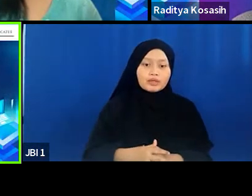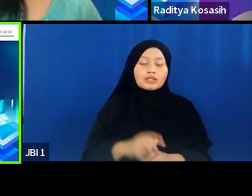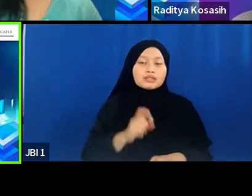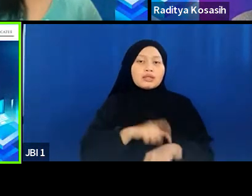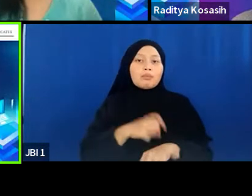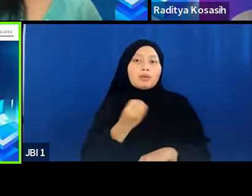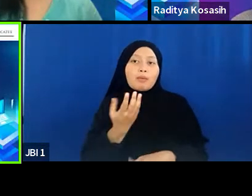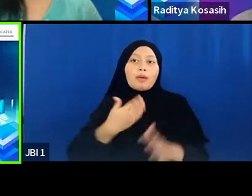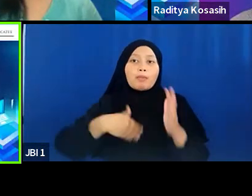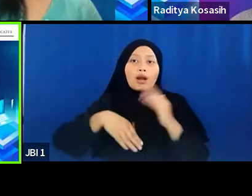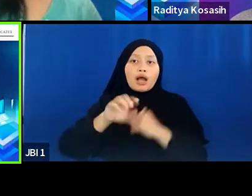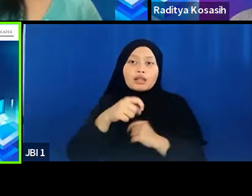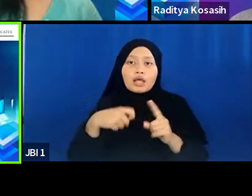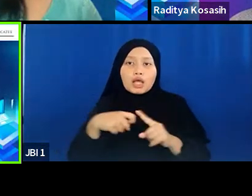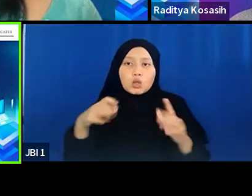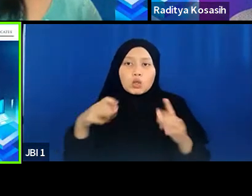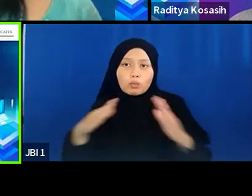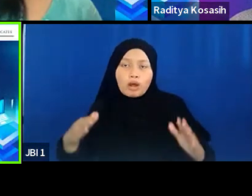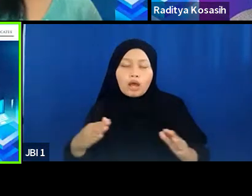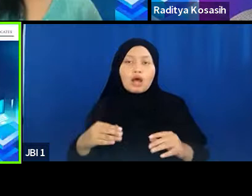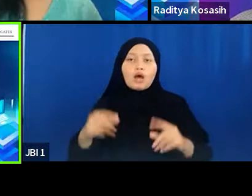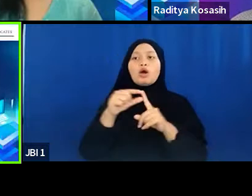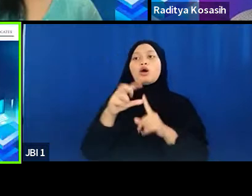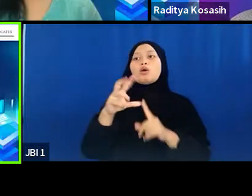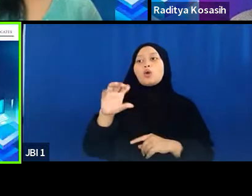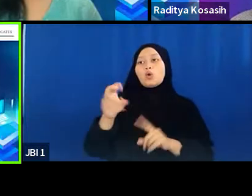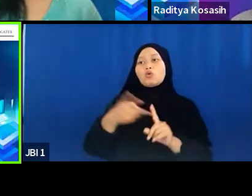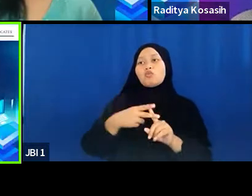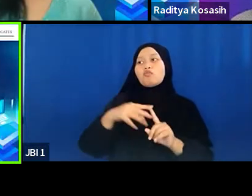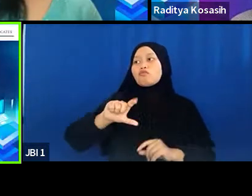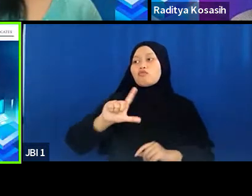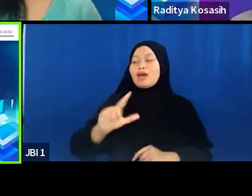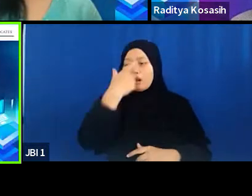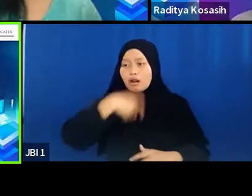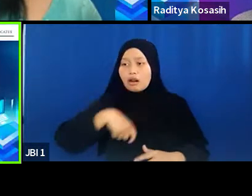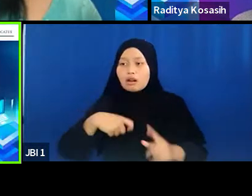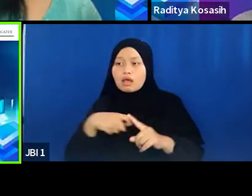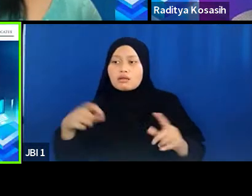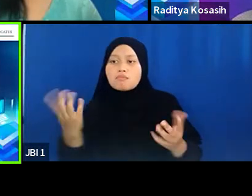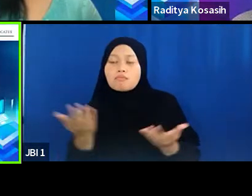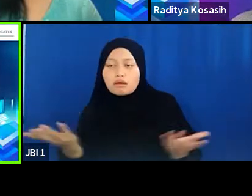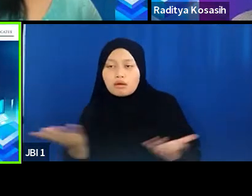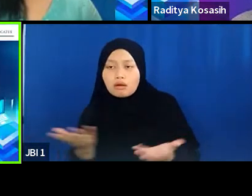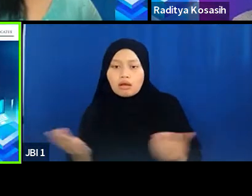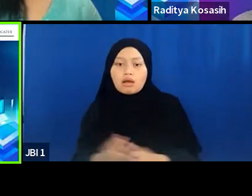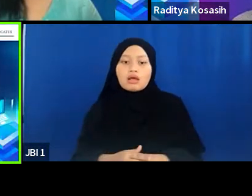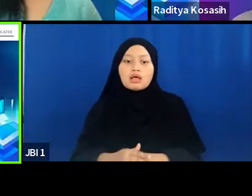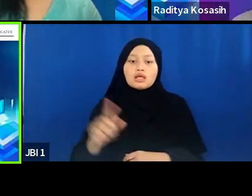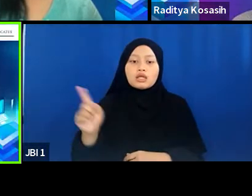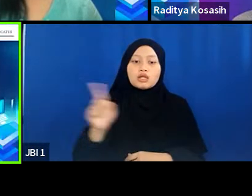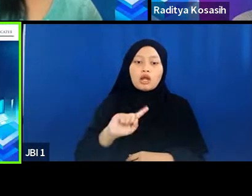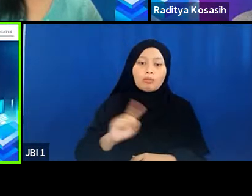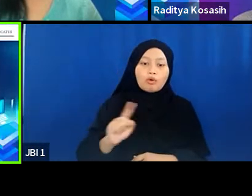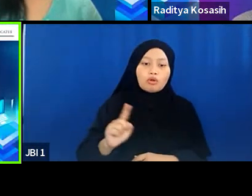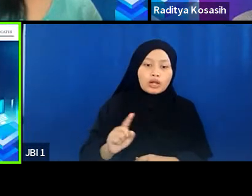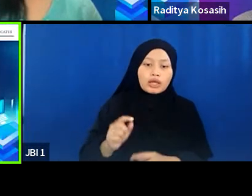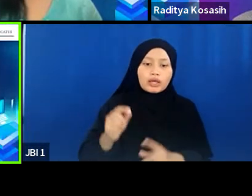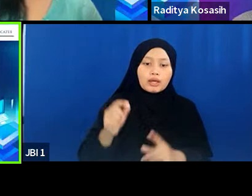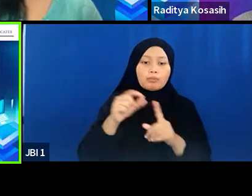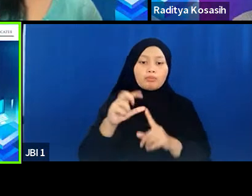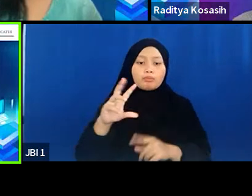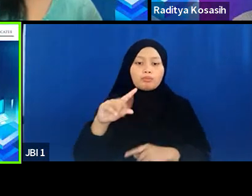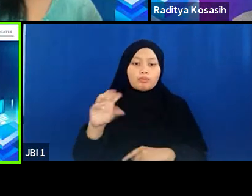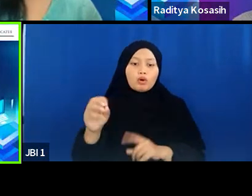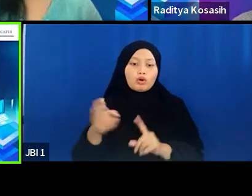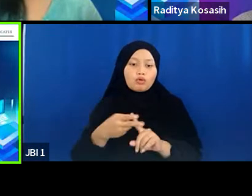rumah muka ini bagaimana baru mereka tidak boleh membuat topeng kafein itu sebenarnya di Jakarta apa di